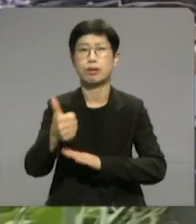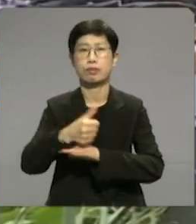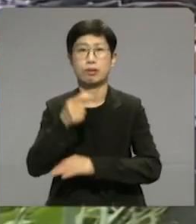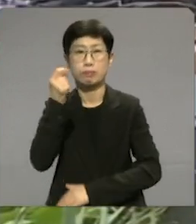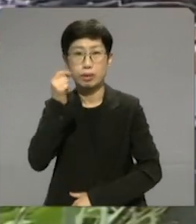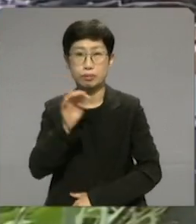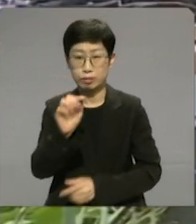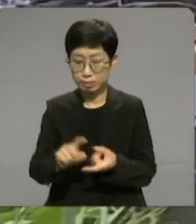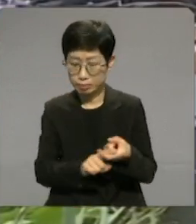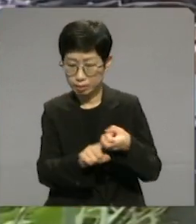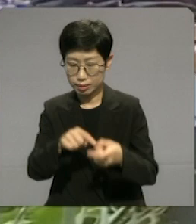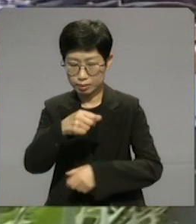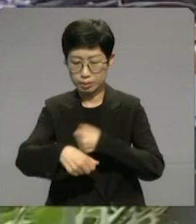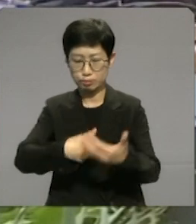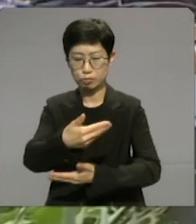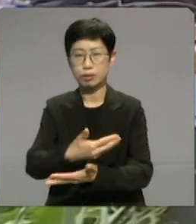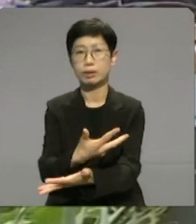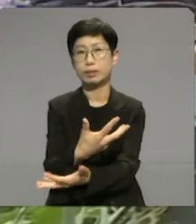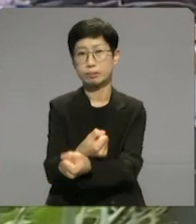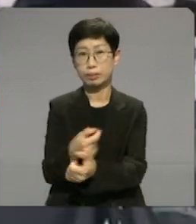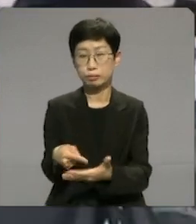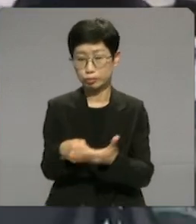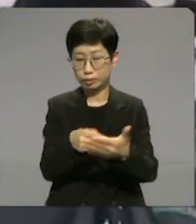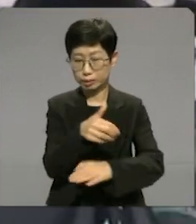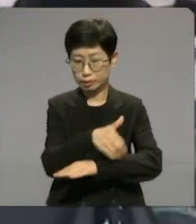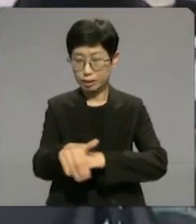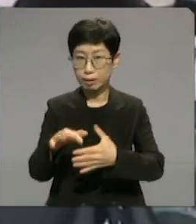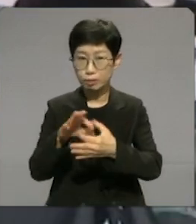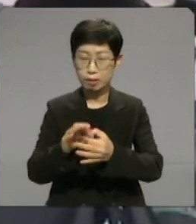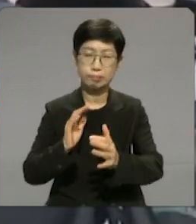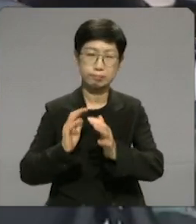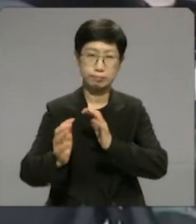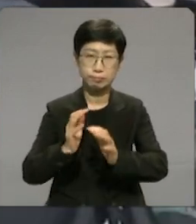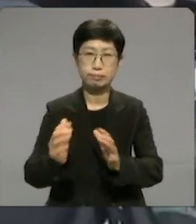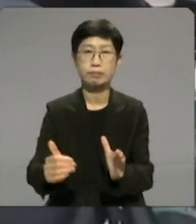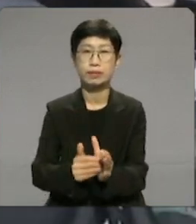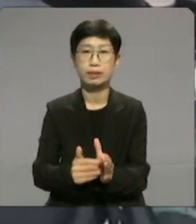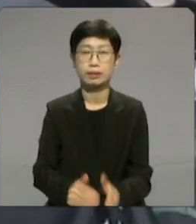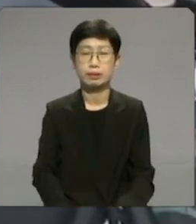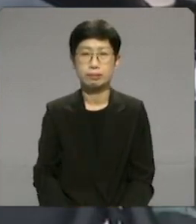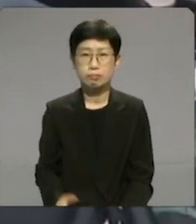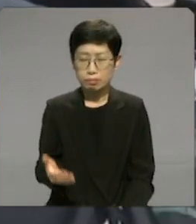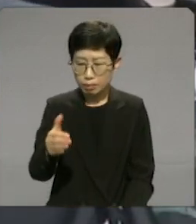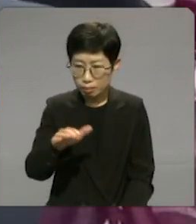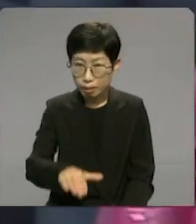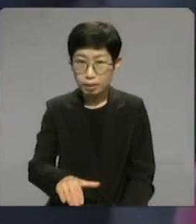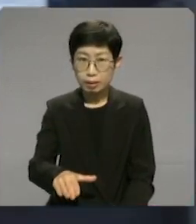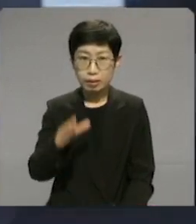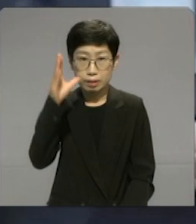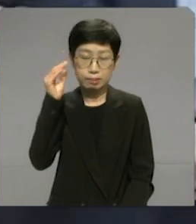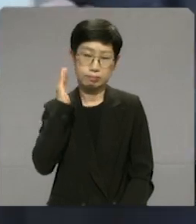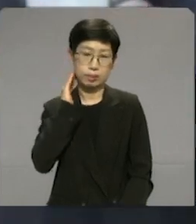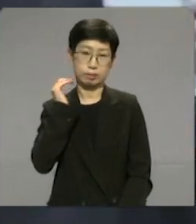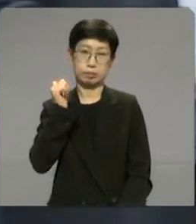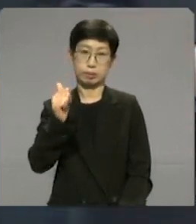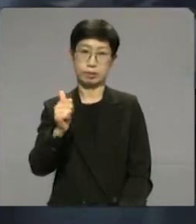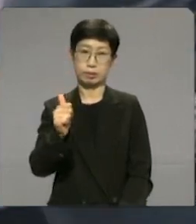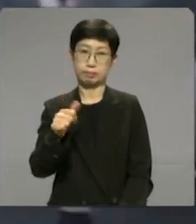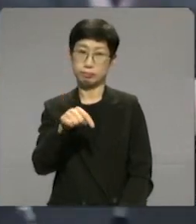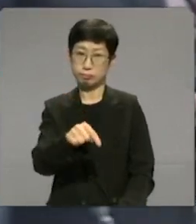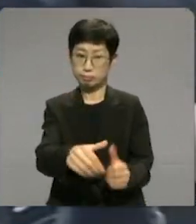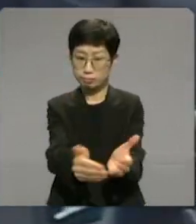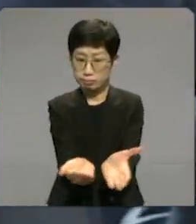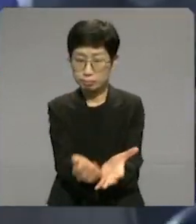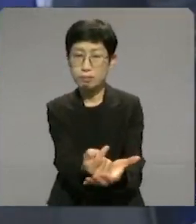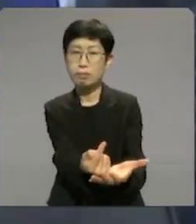유럽연합과의 자유무역협정, FTA 추진안에 대해서도 논의했는데요. 그러나 밀레이 아르헨티나 대통령이